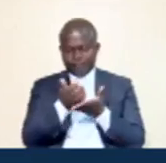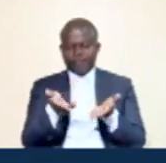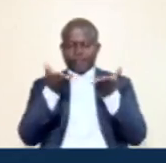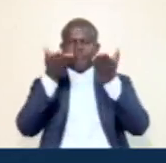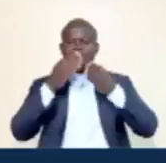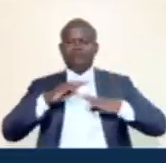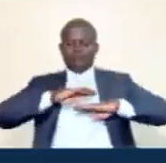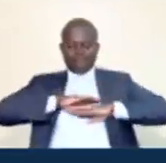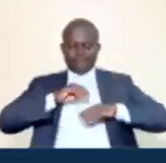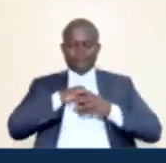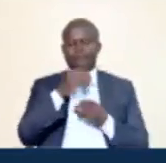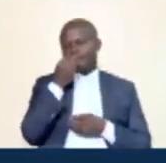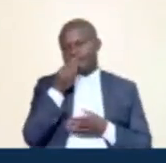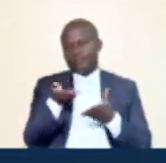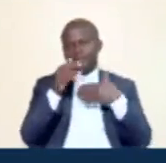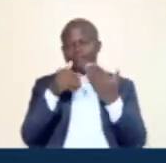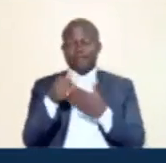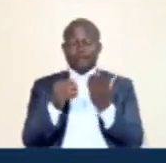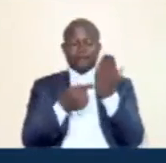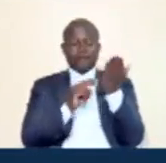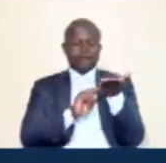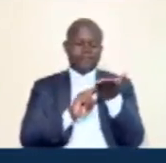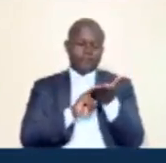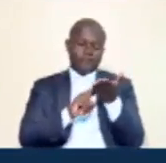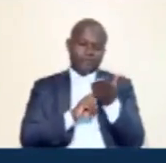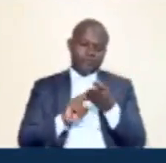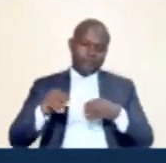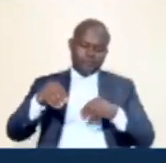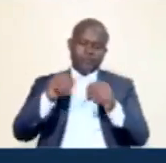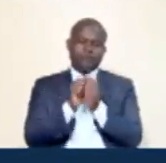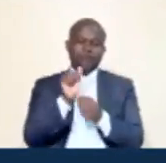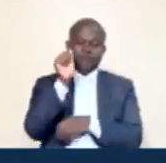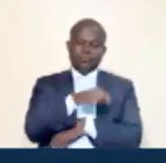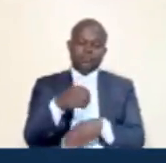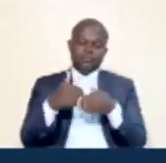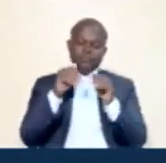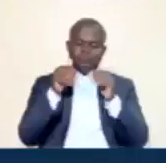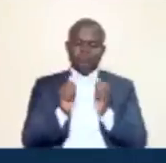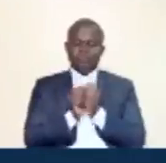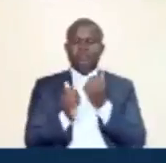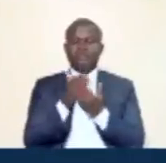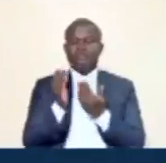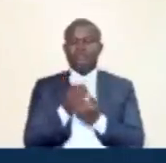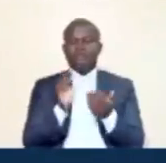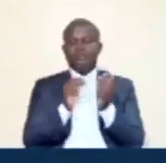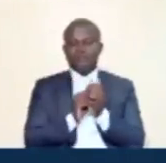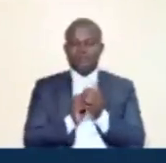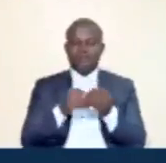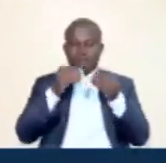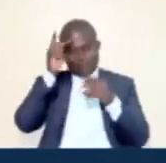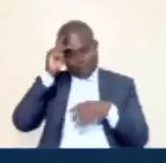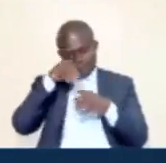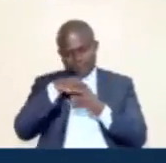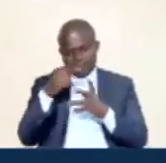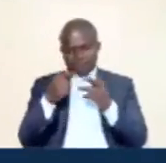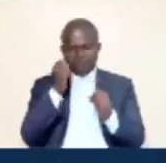cyo kwihaza mu biribwa, kuzamura igipimo cy'ikoreshwa ry'inyongeramusaruro, kurushaho kwegera abahinzi n'aborozi no kubaha ubumenyi mu byo